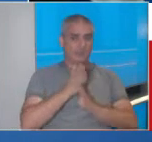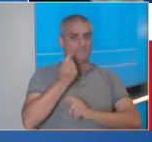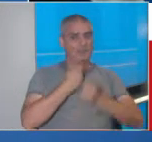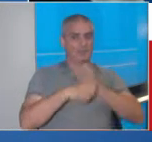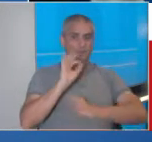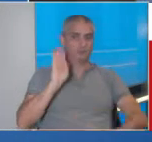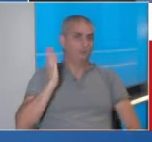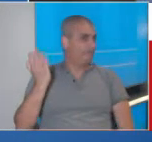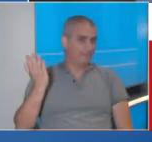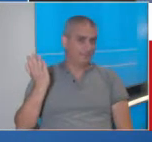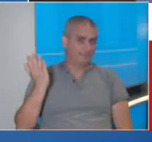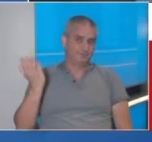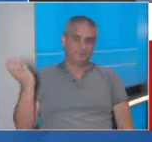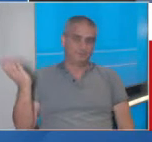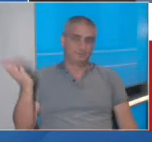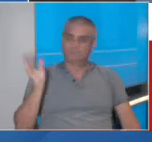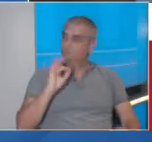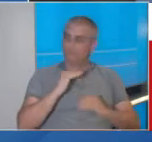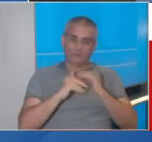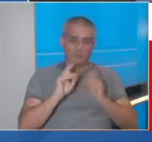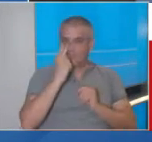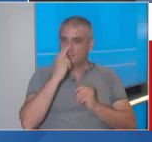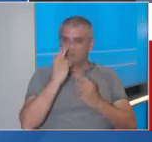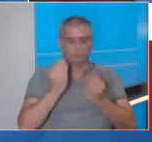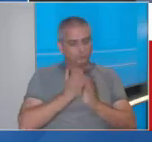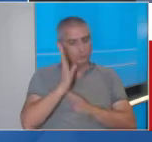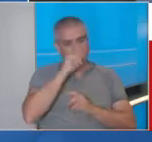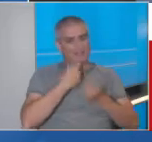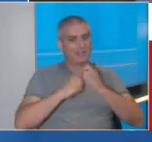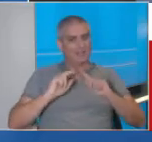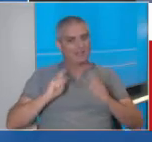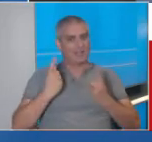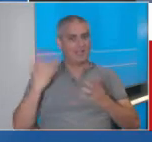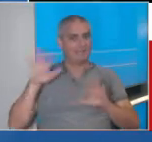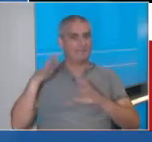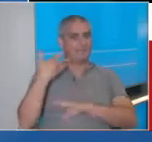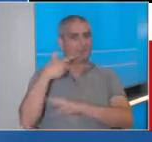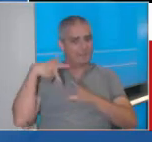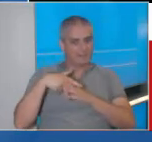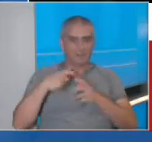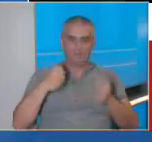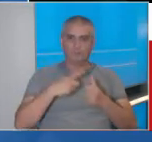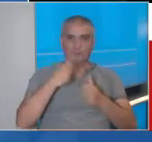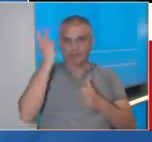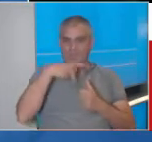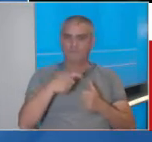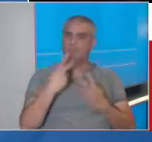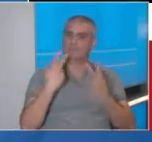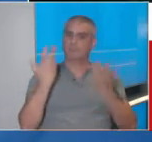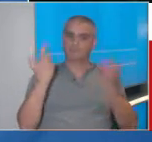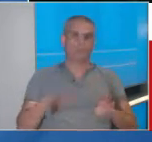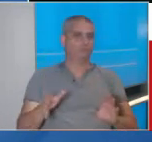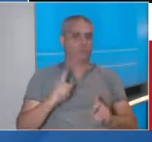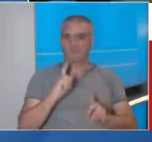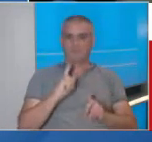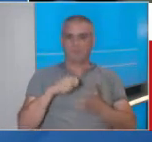הכלכלי של נתניהו. בשום שלב לא ניסו פה קו כלכלי אחר של התערבות של המדינה בשוק, של להבין שהשוק הזה נכשל